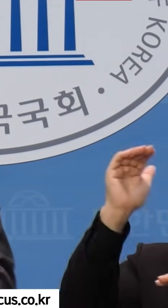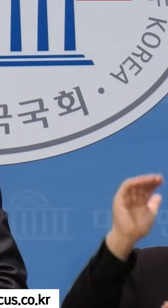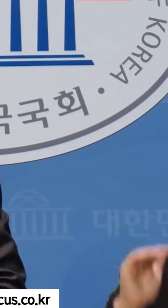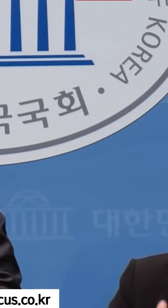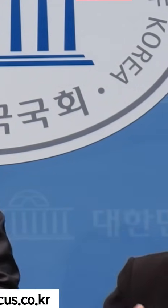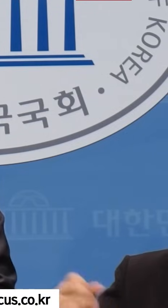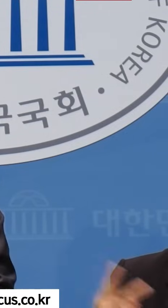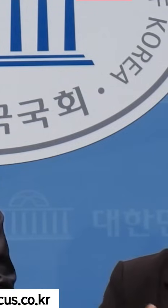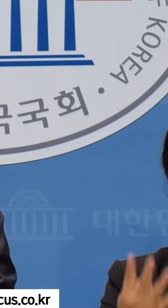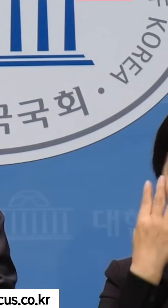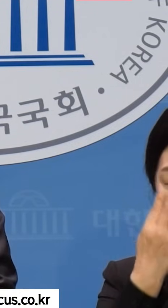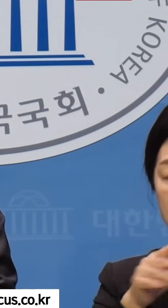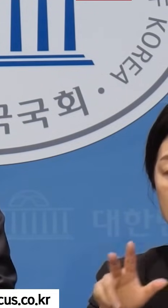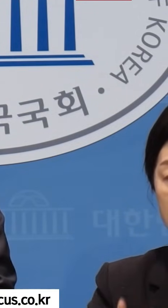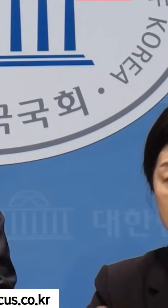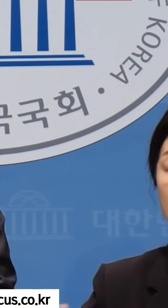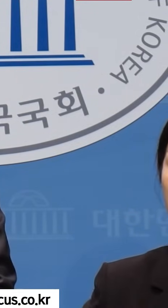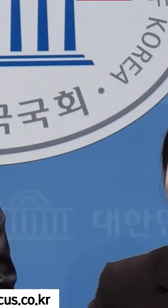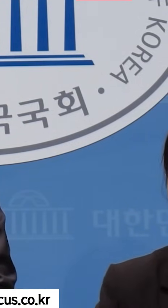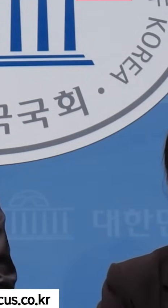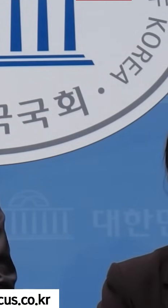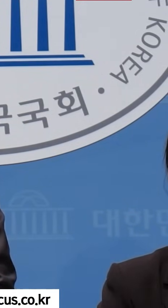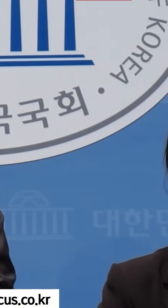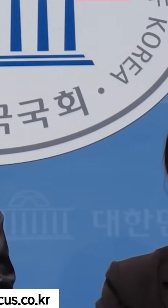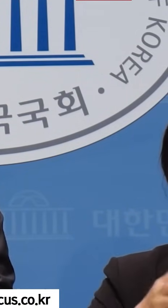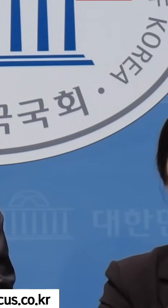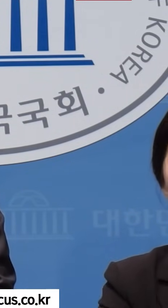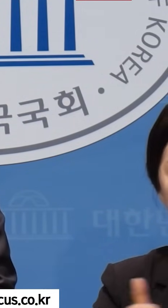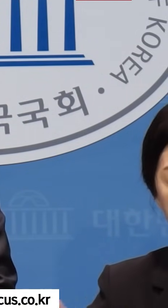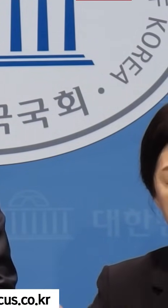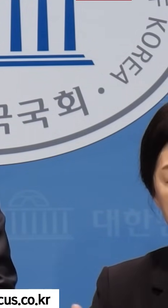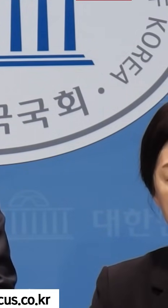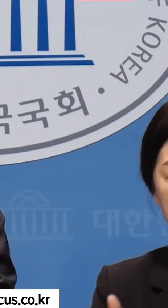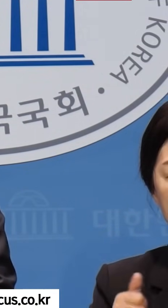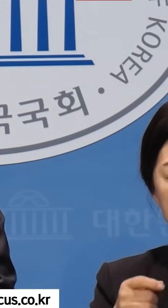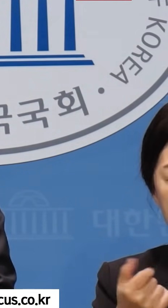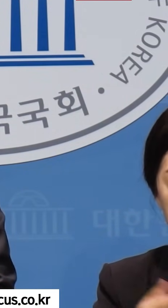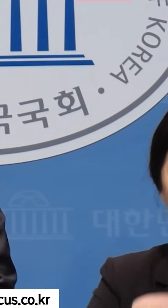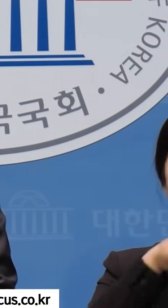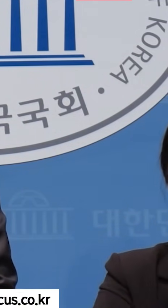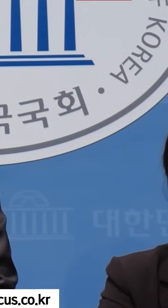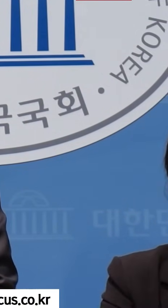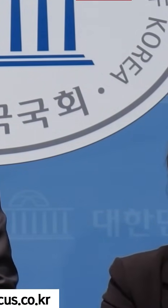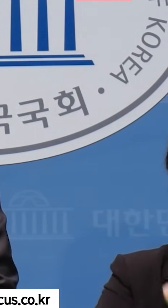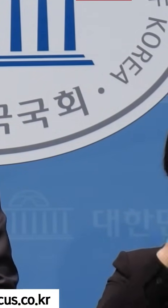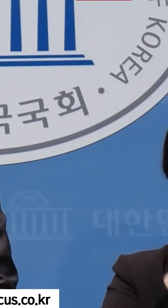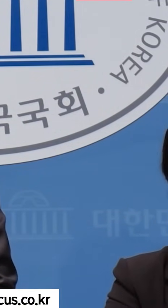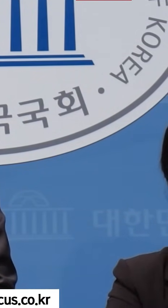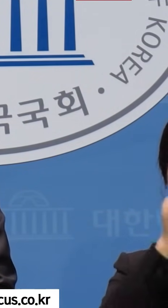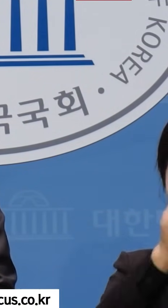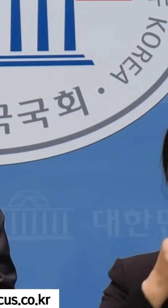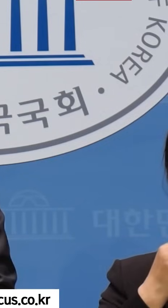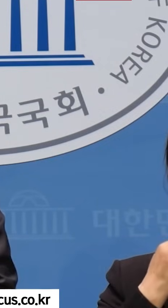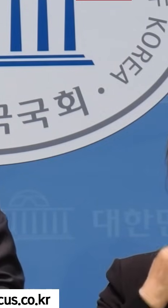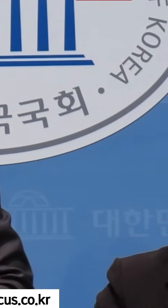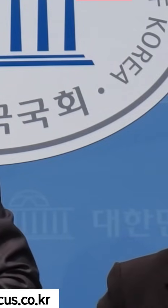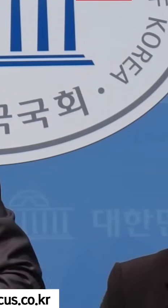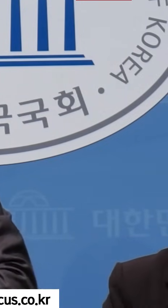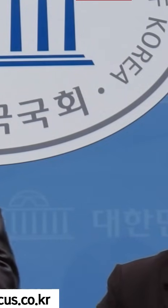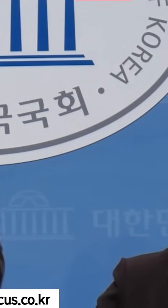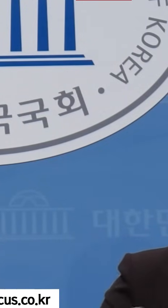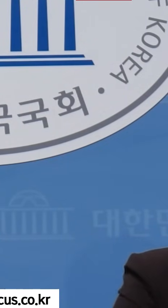그리고 수감되어 있는 현재까지도 국민들에게는 추호의 반성이나 사과도 전혀 없이